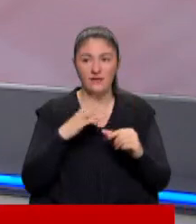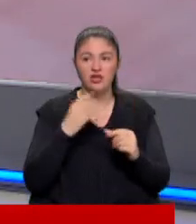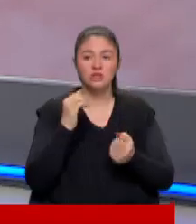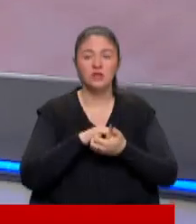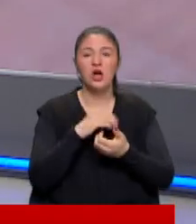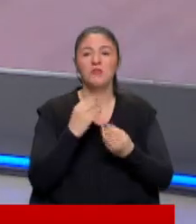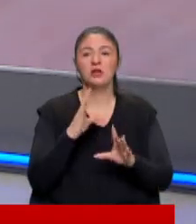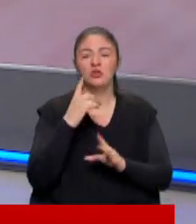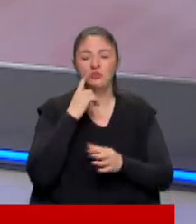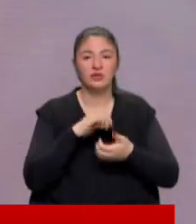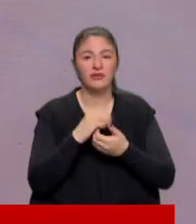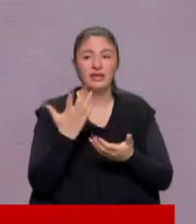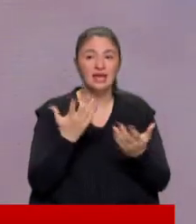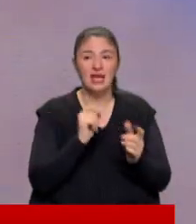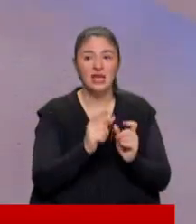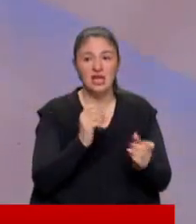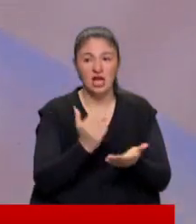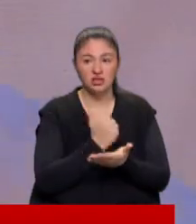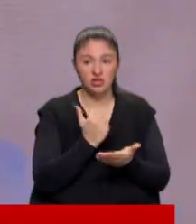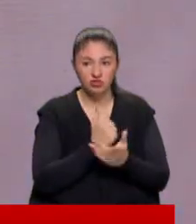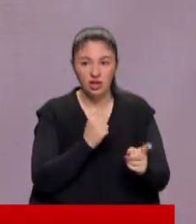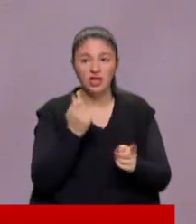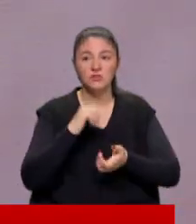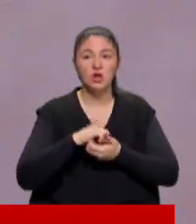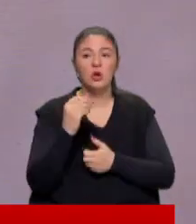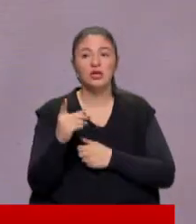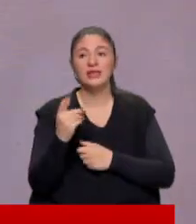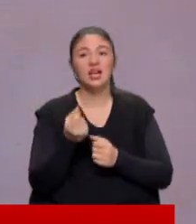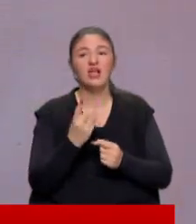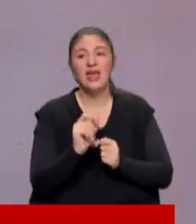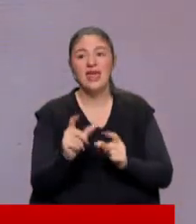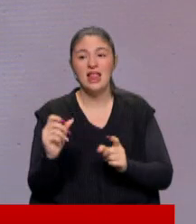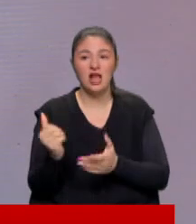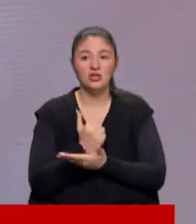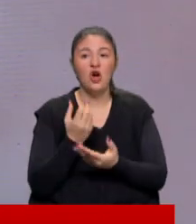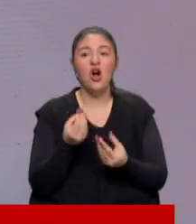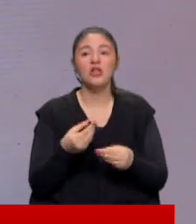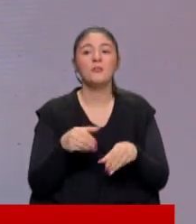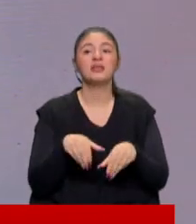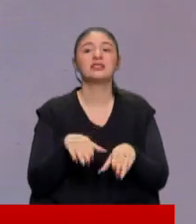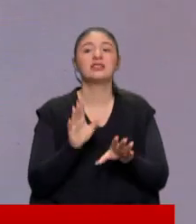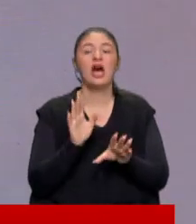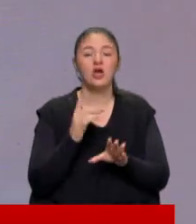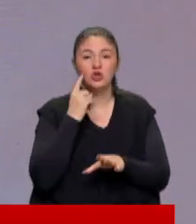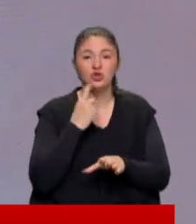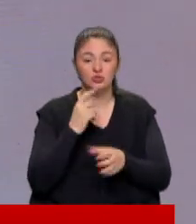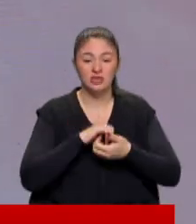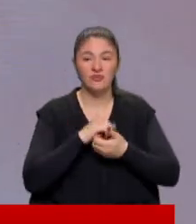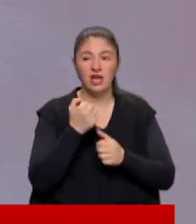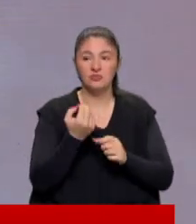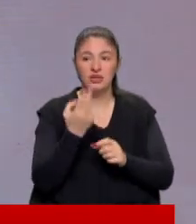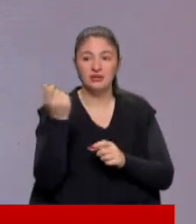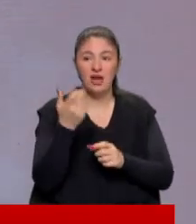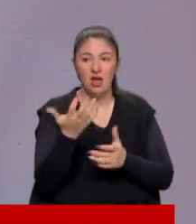İşbirliği olmazsa Cumhur İttifakı ne kadar il alır? İşbirliği olursa ne kadar alır? Olmazsa Cumhur İttifakı 67